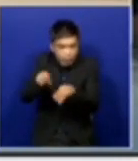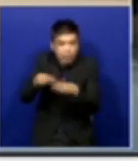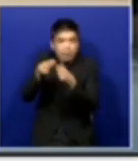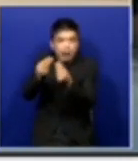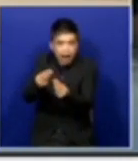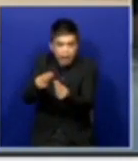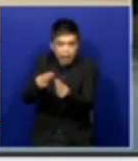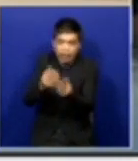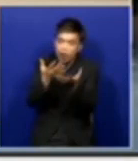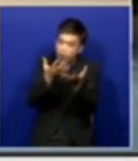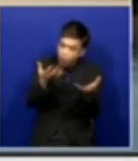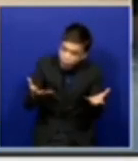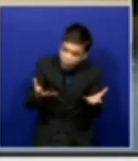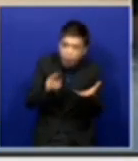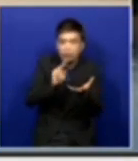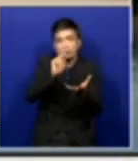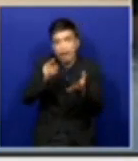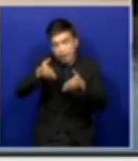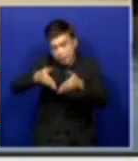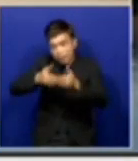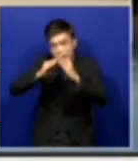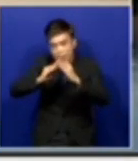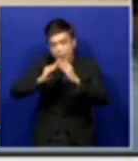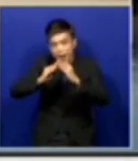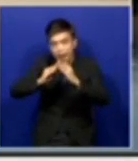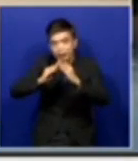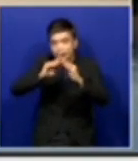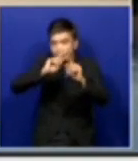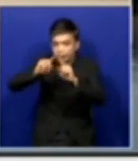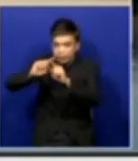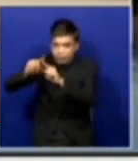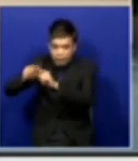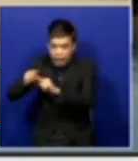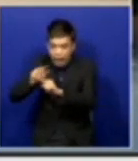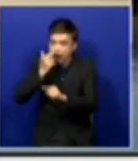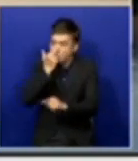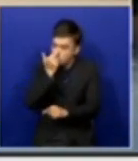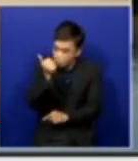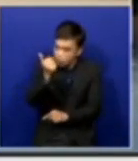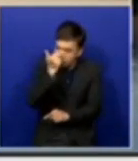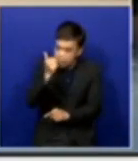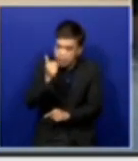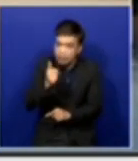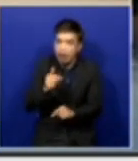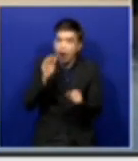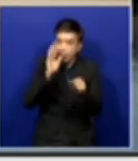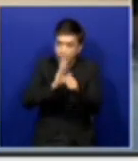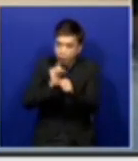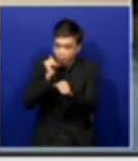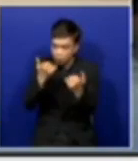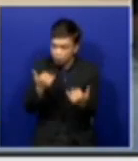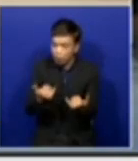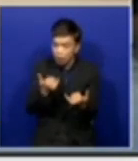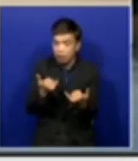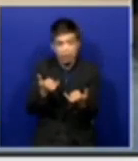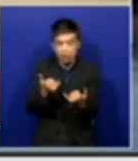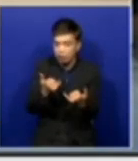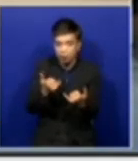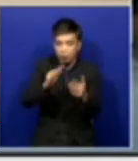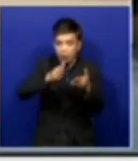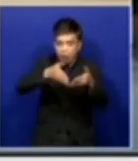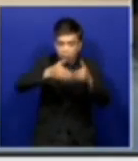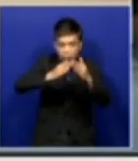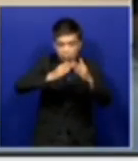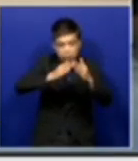เครื่องไม้เครื่องมือนะครับมีอาคารที่เรียกว่าดูดีขึ้นนะครับตอนนี้สภาพเนี่ยค่อนข้างจะทรุดโทรมแล้วย่ำแ